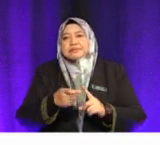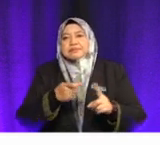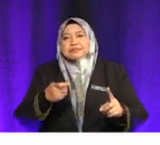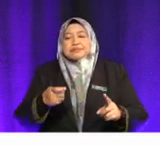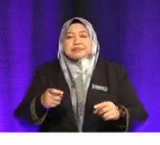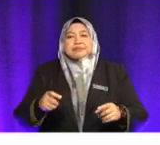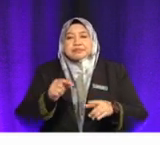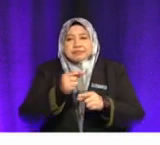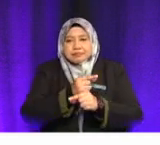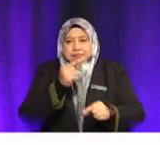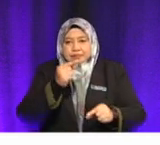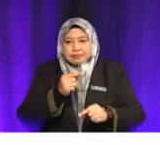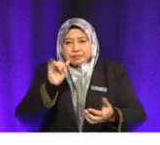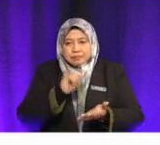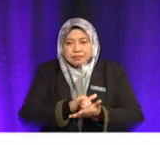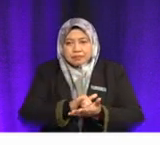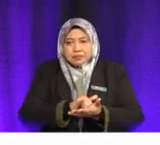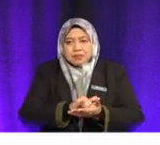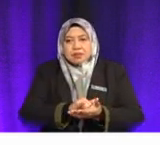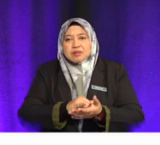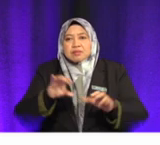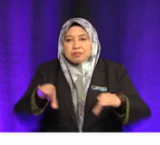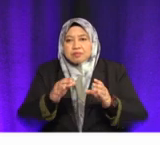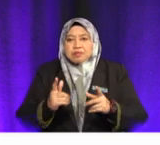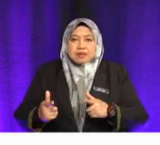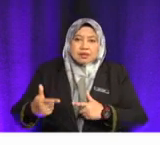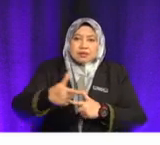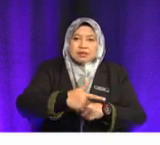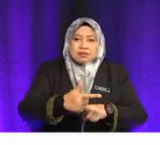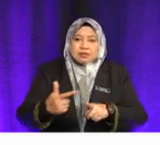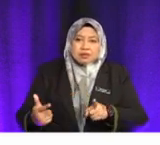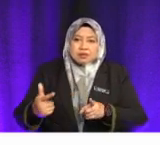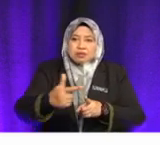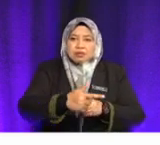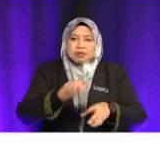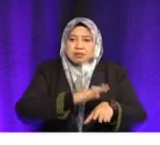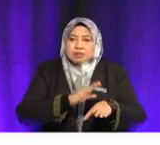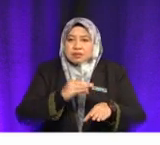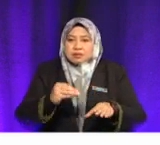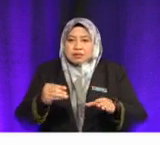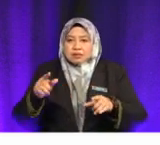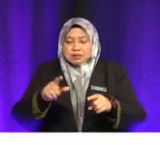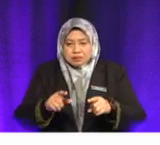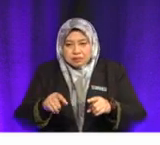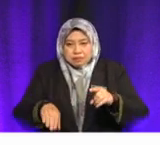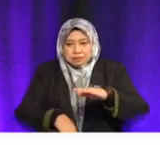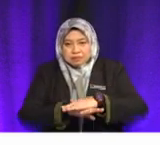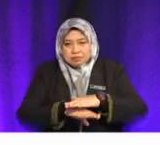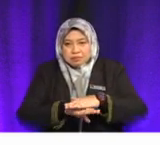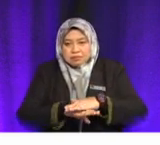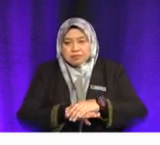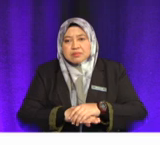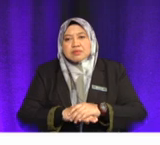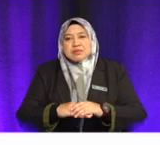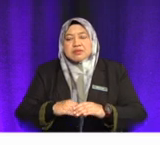jadi kita akan buat lekuk atas dan bawah Oke jadi kita letak yang pada n cuma jarak pada jangka waktu